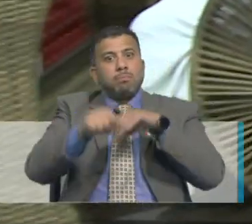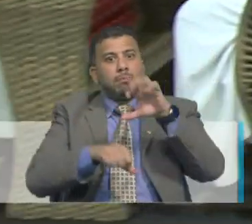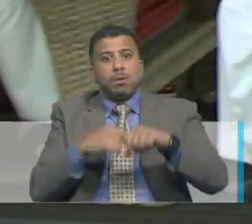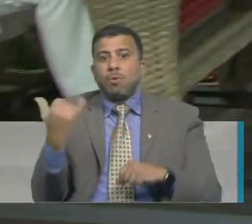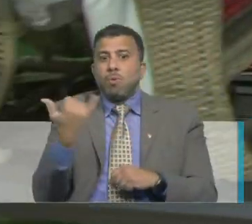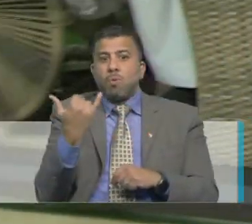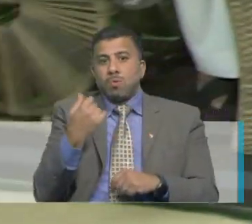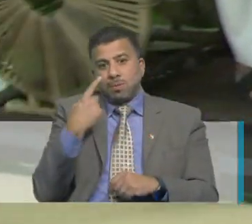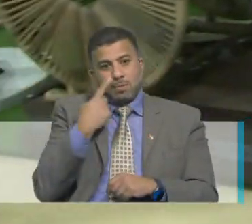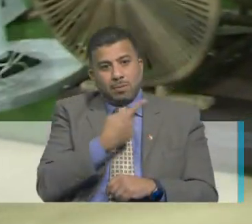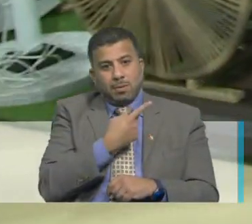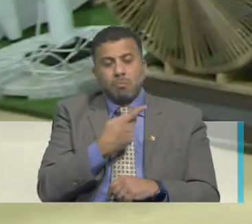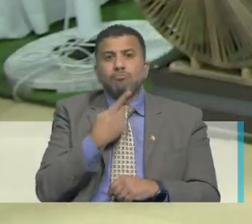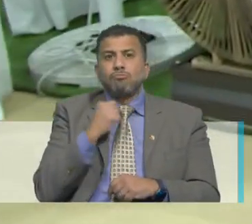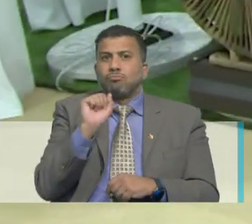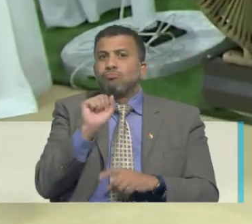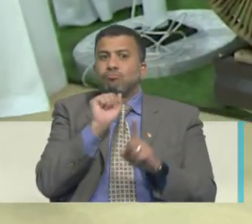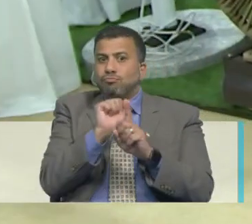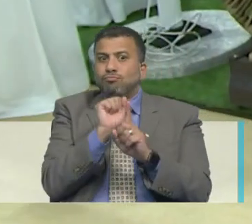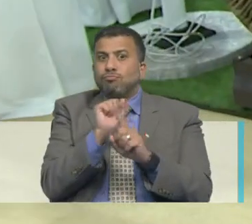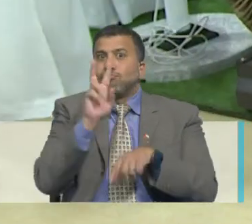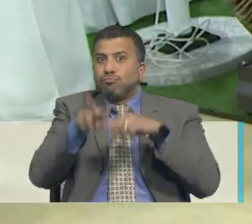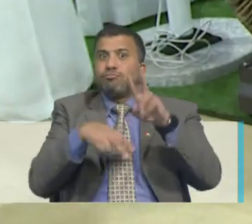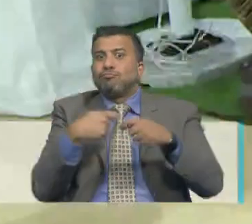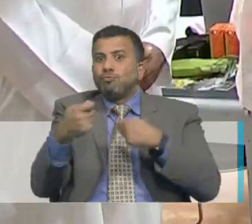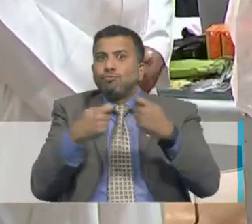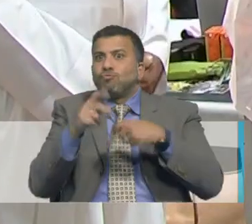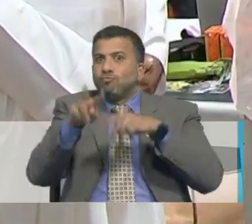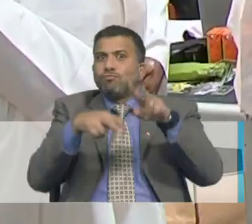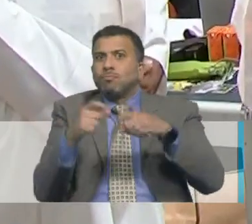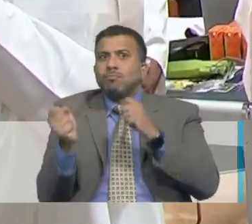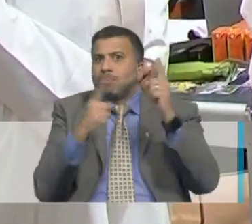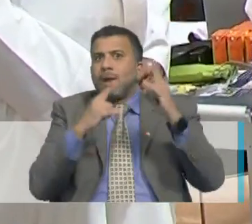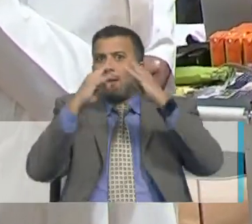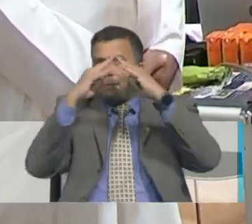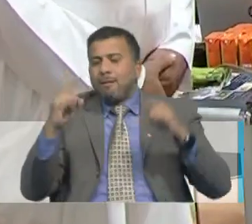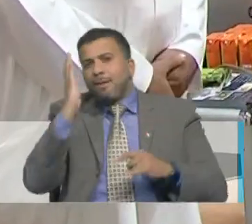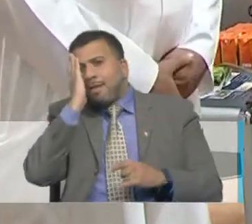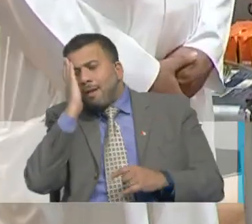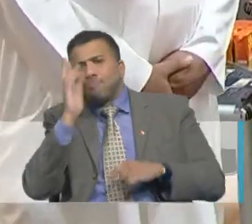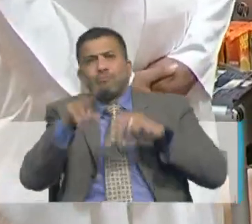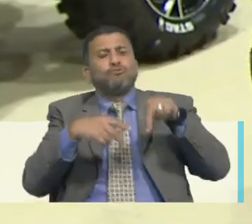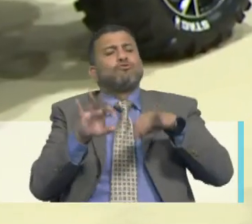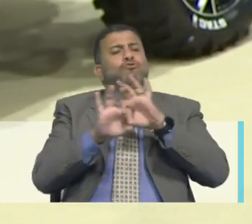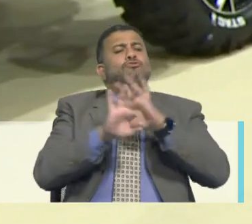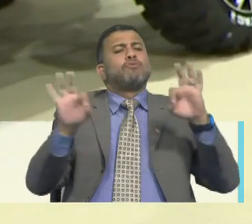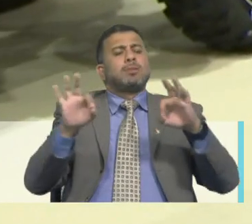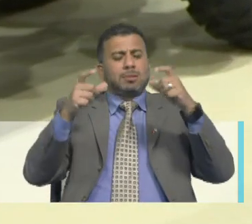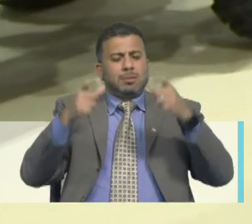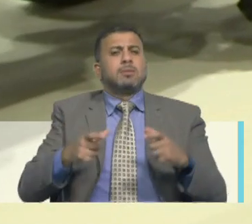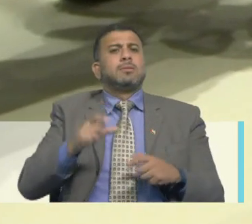مهمة له بين الأحداث المتخصصة بالتخييم والرحلات على مستوى الدولة والمنطقة،